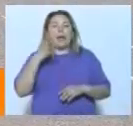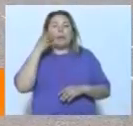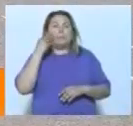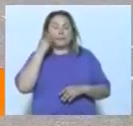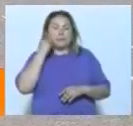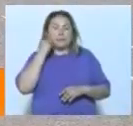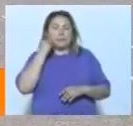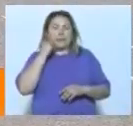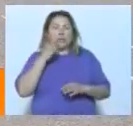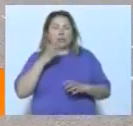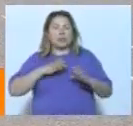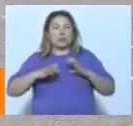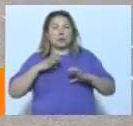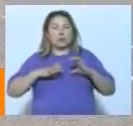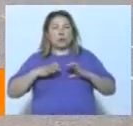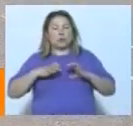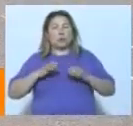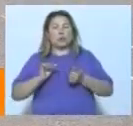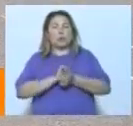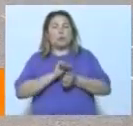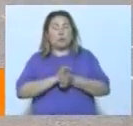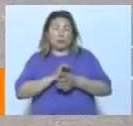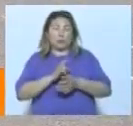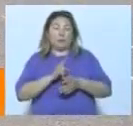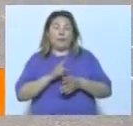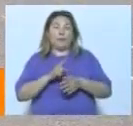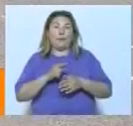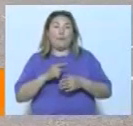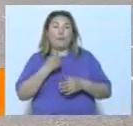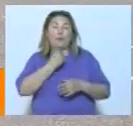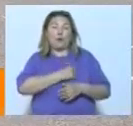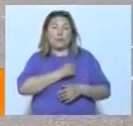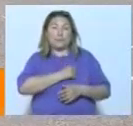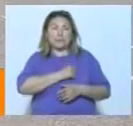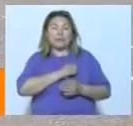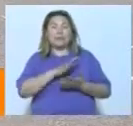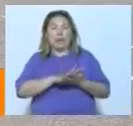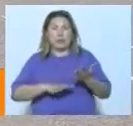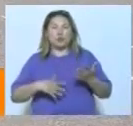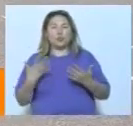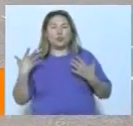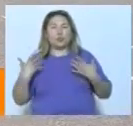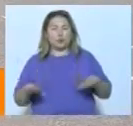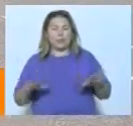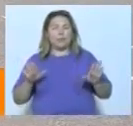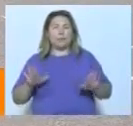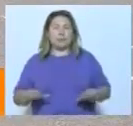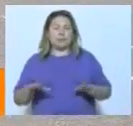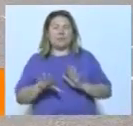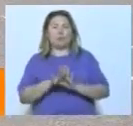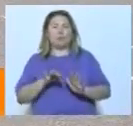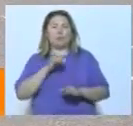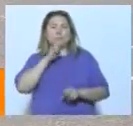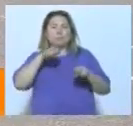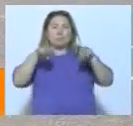Алматинский институт сухопутных войск. Там, дальше уже на месте определюсь в